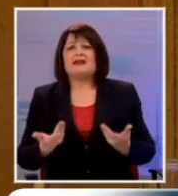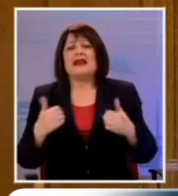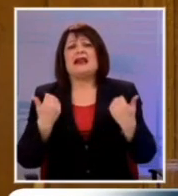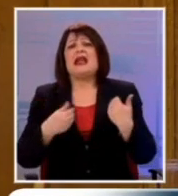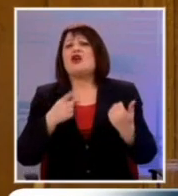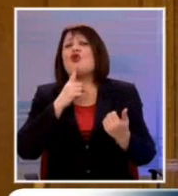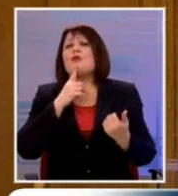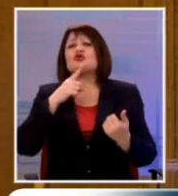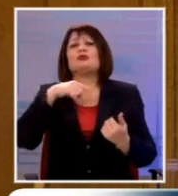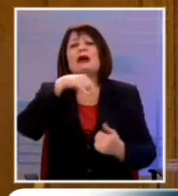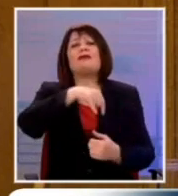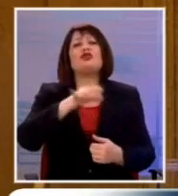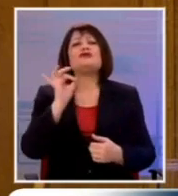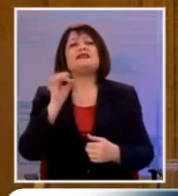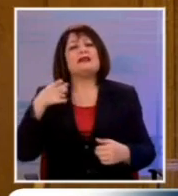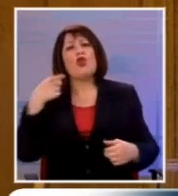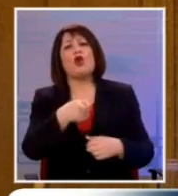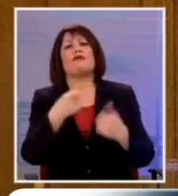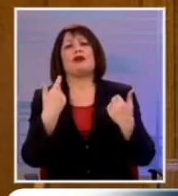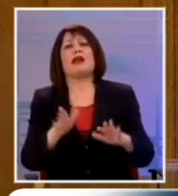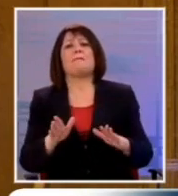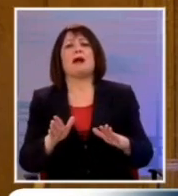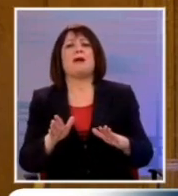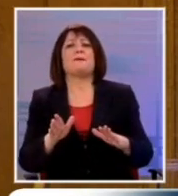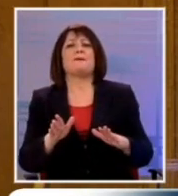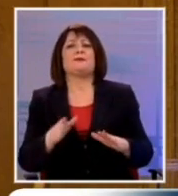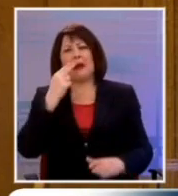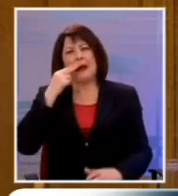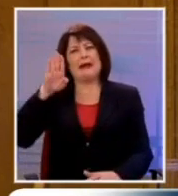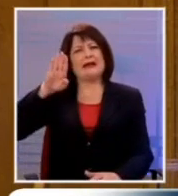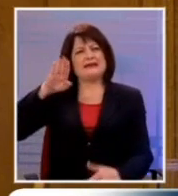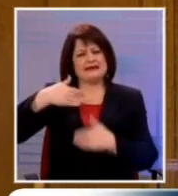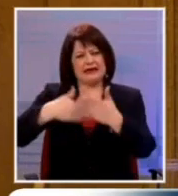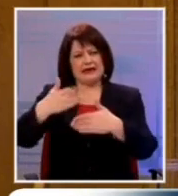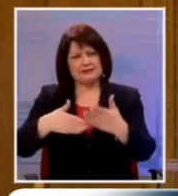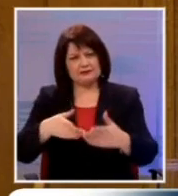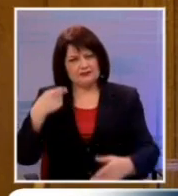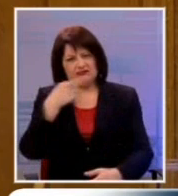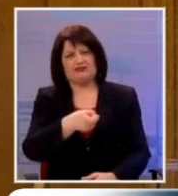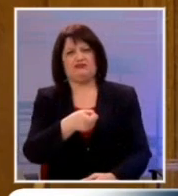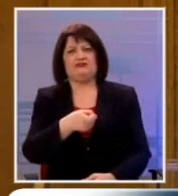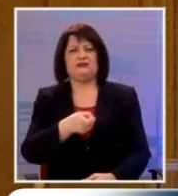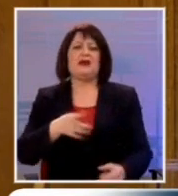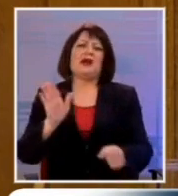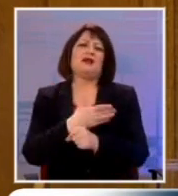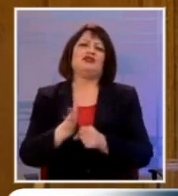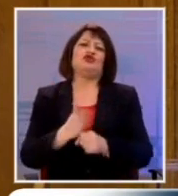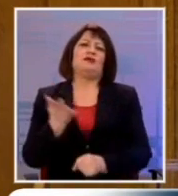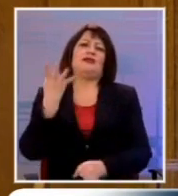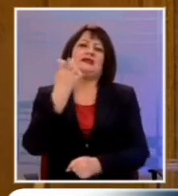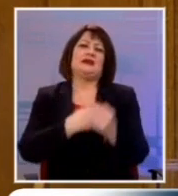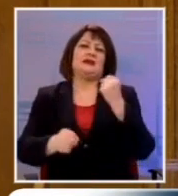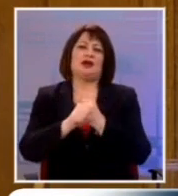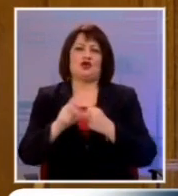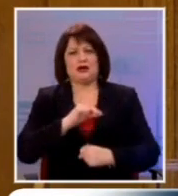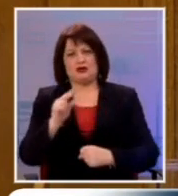τον Παύλο Φίσα που δολοφονήθηκε από τους επιγόνους των Ναζί, αυτών που διέλυσαν τη χώρα και πριν από 40